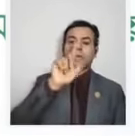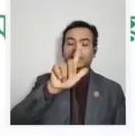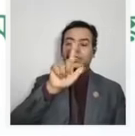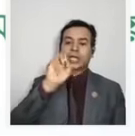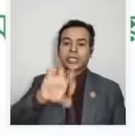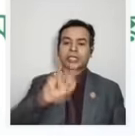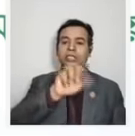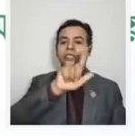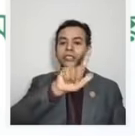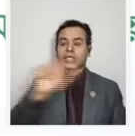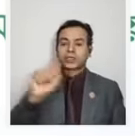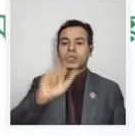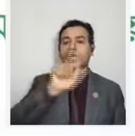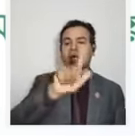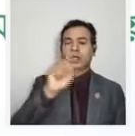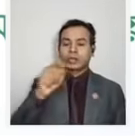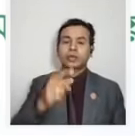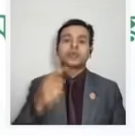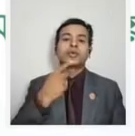93,246 জন, এ পর্যন্ত